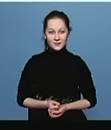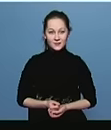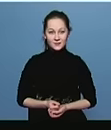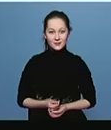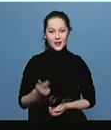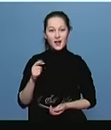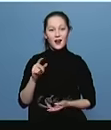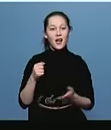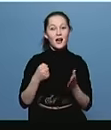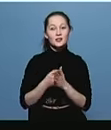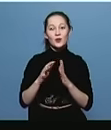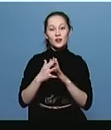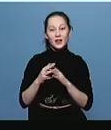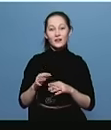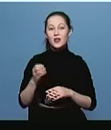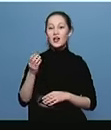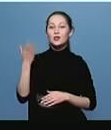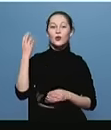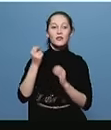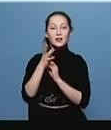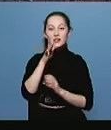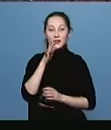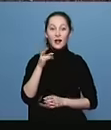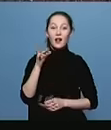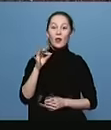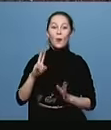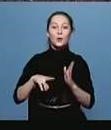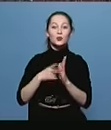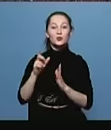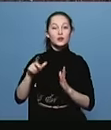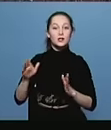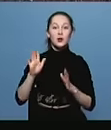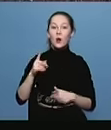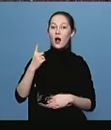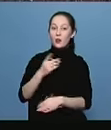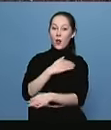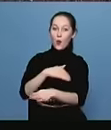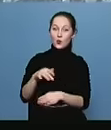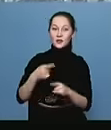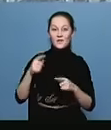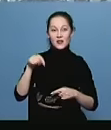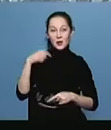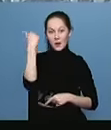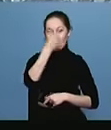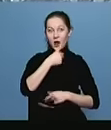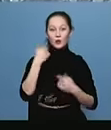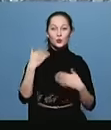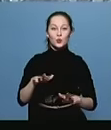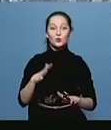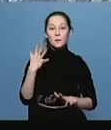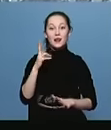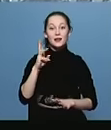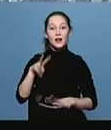Газ до деревни провели еще 12 лет назад, но подключиться тогда смогли лишь жители одной улицы. Только в этом году в Мари-Важае проложили 5